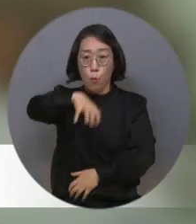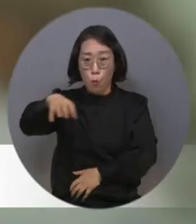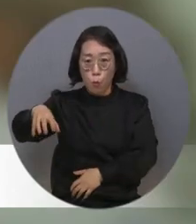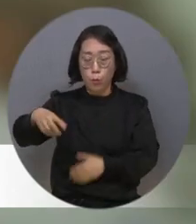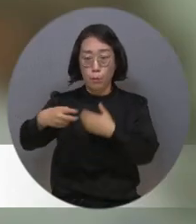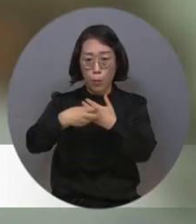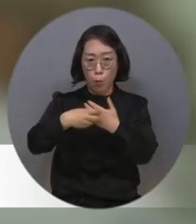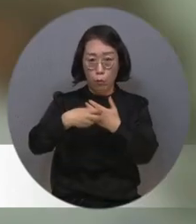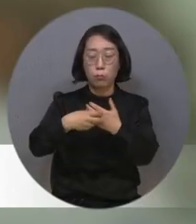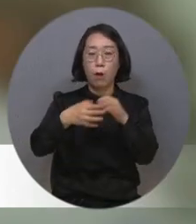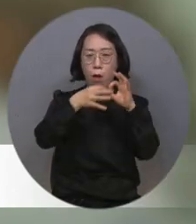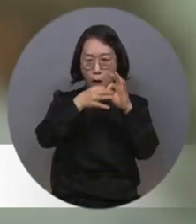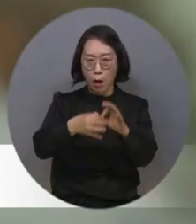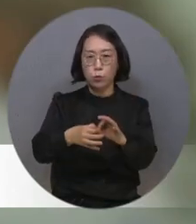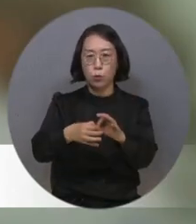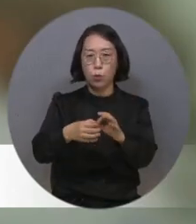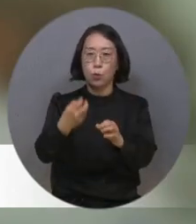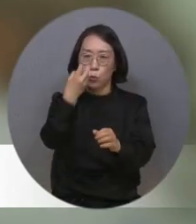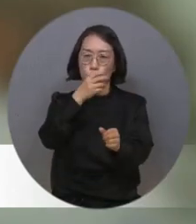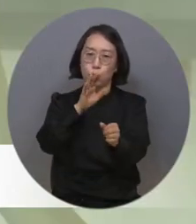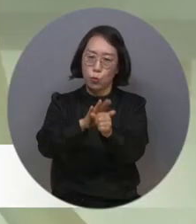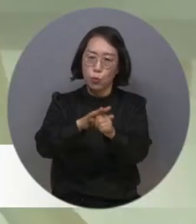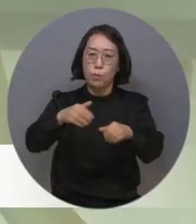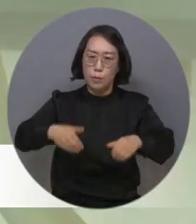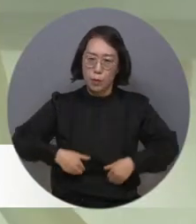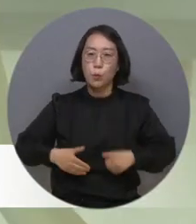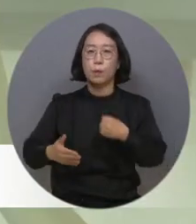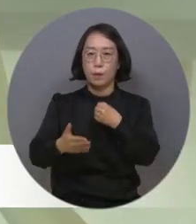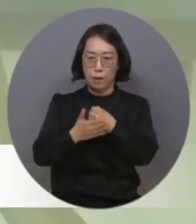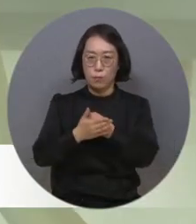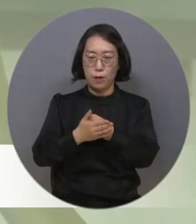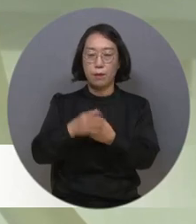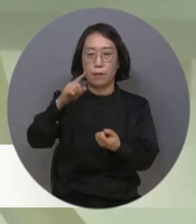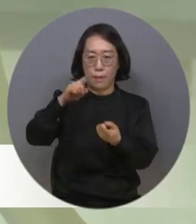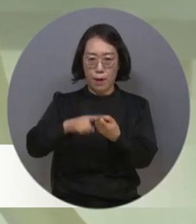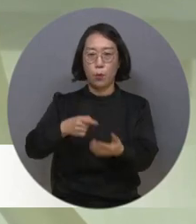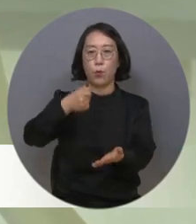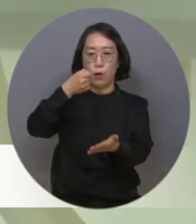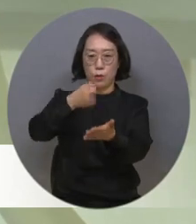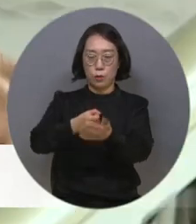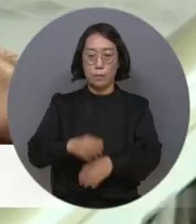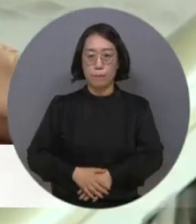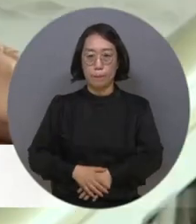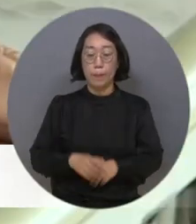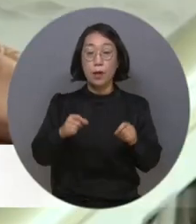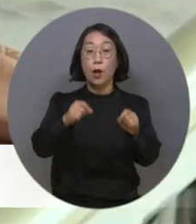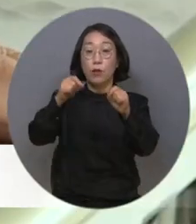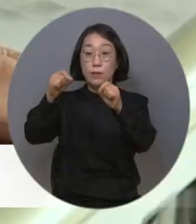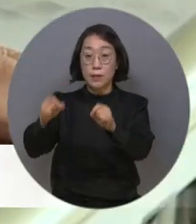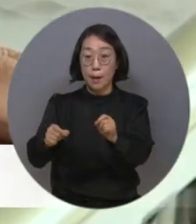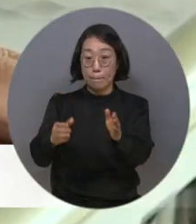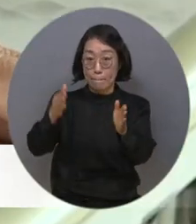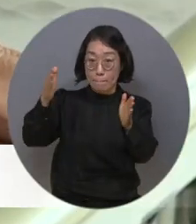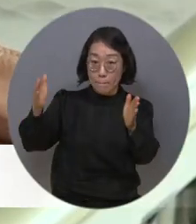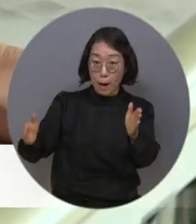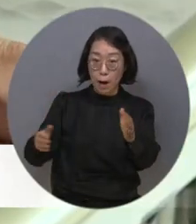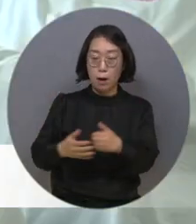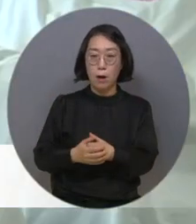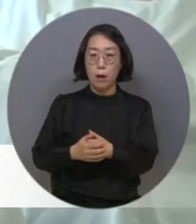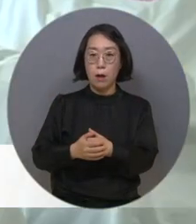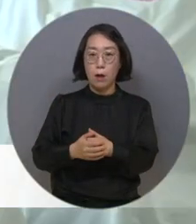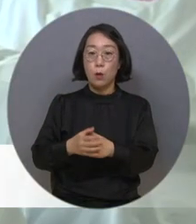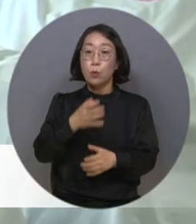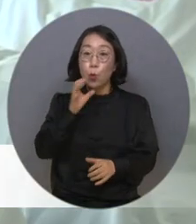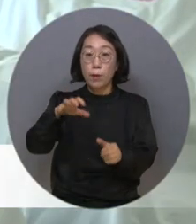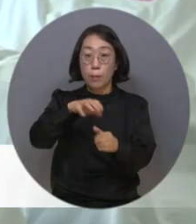진료시설의 확대 필요성을 지속적으로 요구해온 점 등이 반영됐습니다. 이번 연장으로 노숙인은 요양병원을